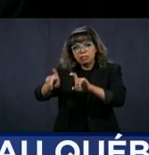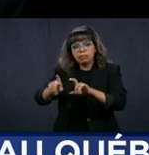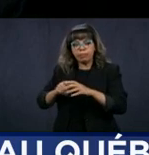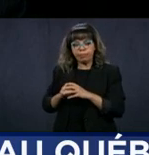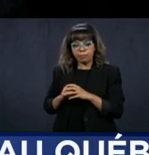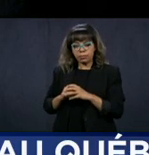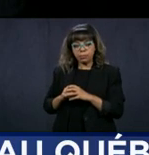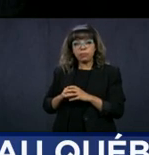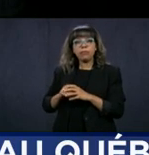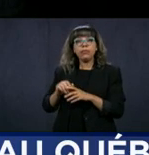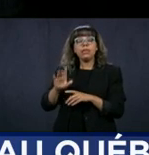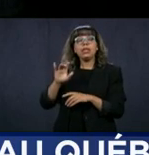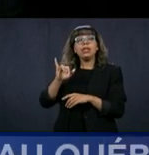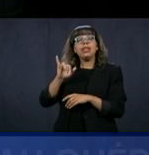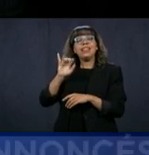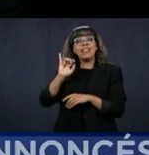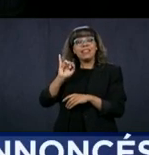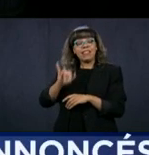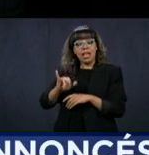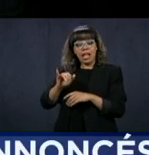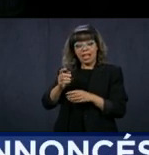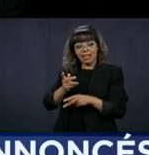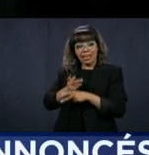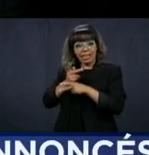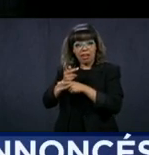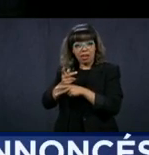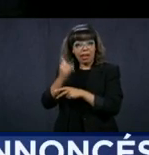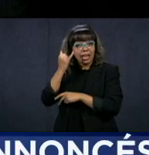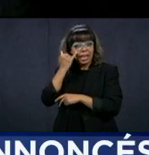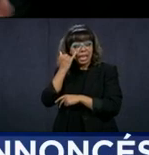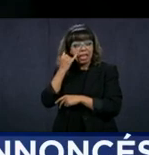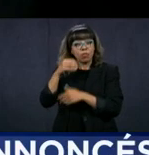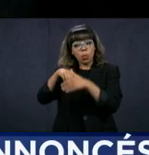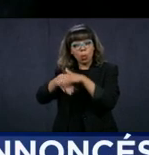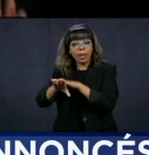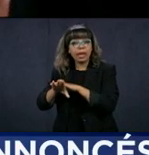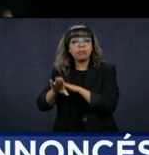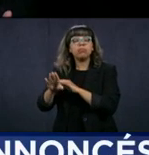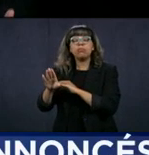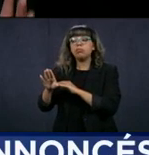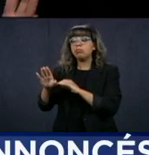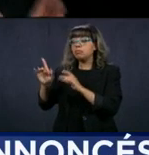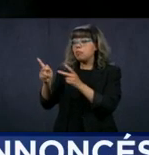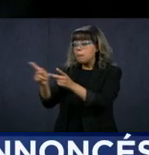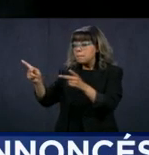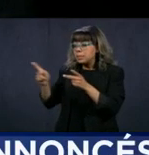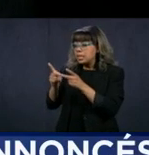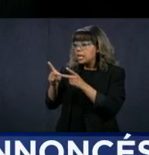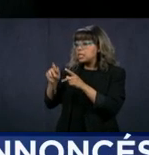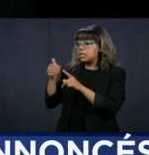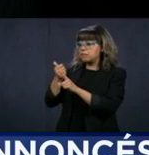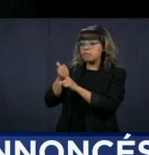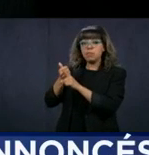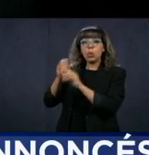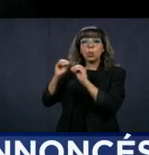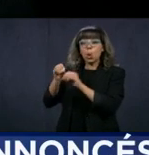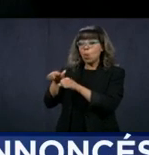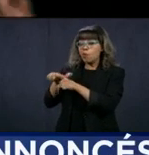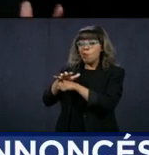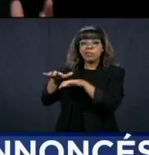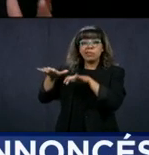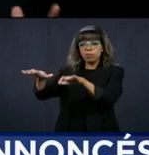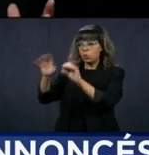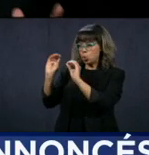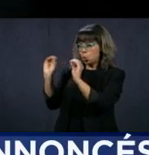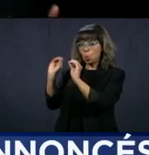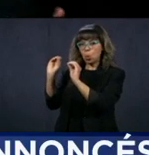se rend dans une zone froide où il n'y a pas de cas de COVID-19. Mais si le proche aidant se rend